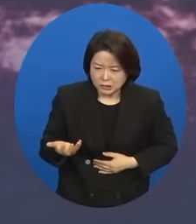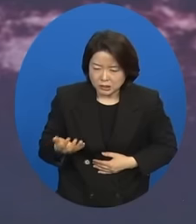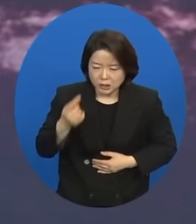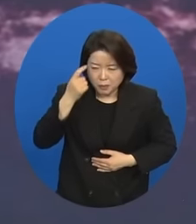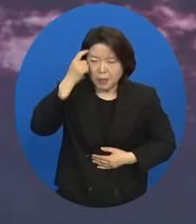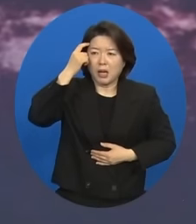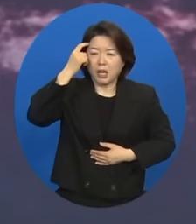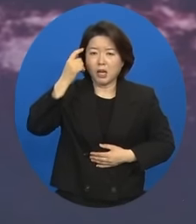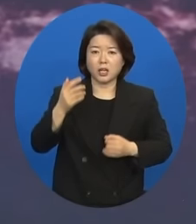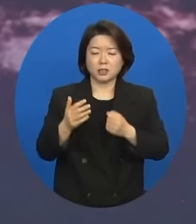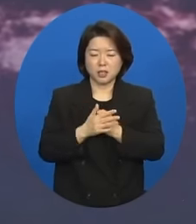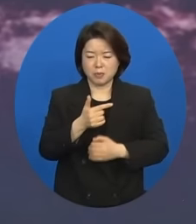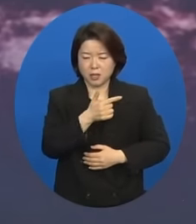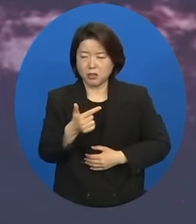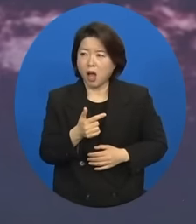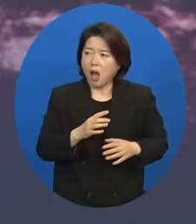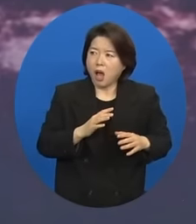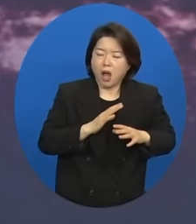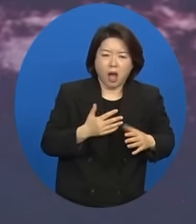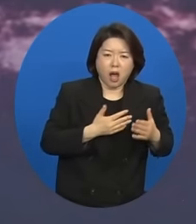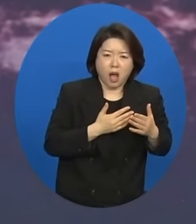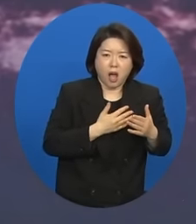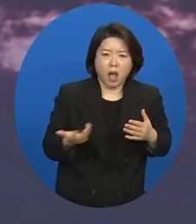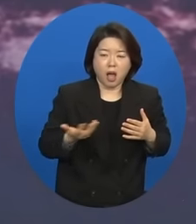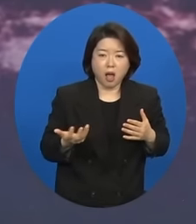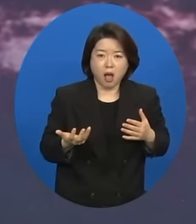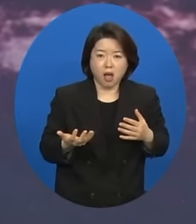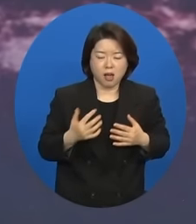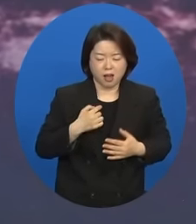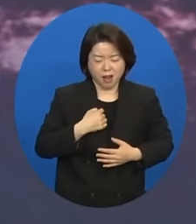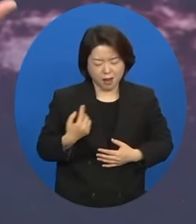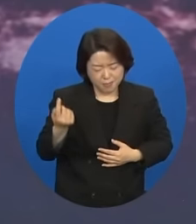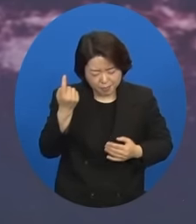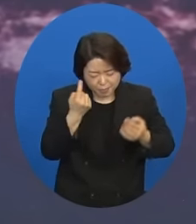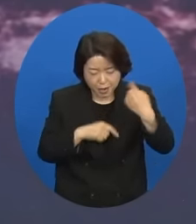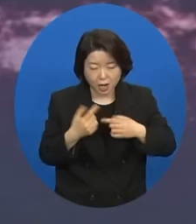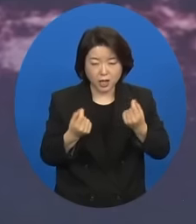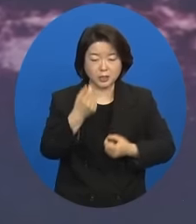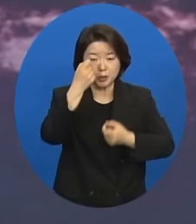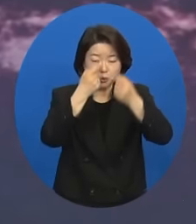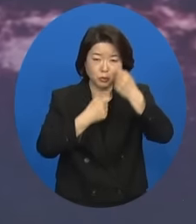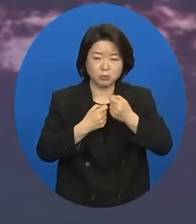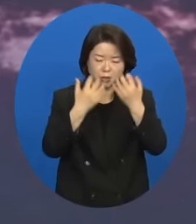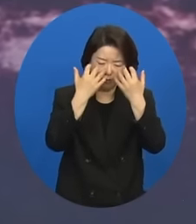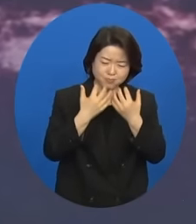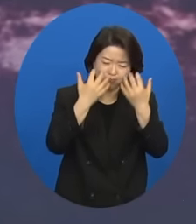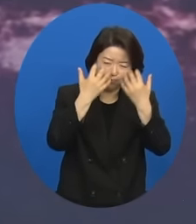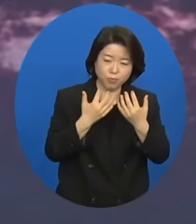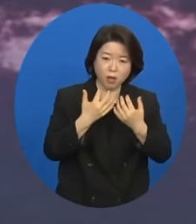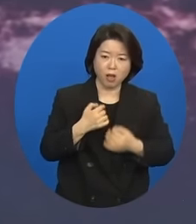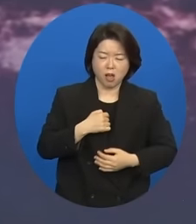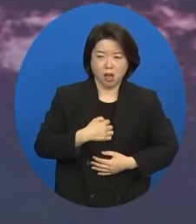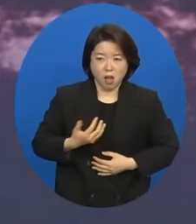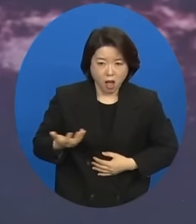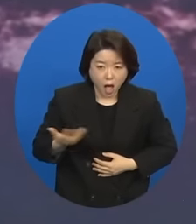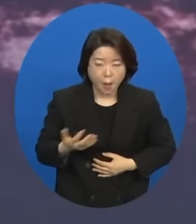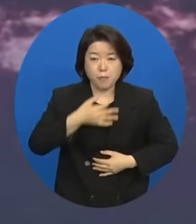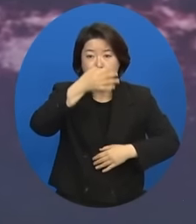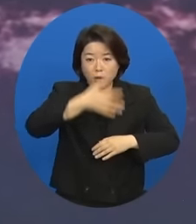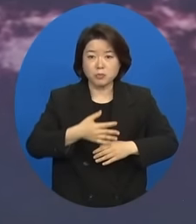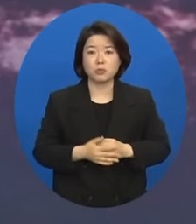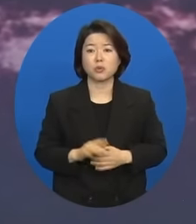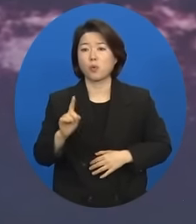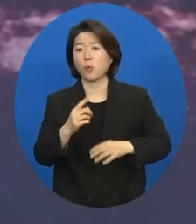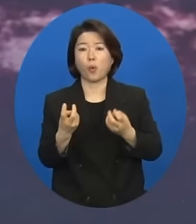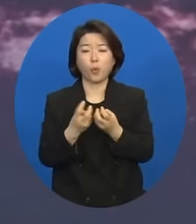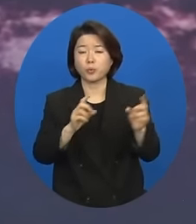큰 드라마가 생겼습니다 가슴이 찢어질듯한 고통과 눈물 앞이 보이질 않습니다 너무 가슴이 아프고 힘들어서 어떻게 살아야 할지